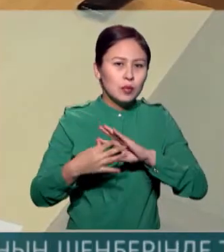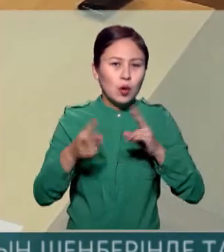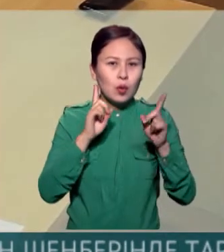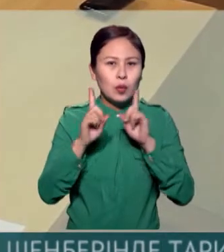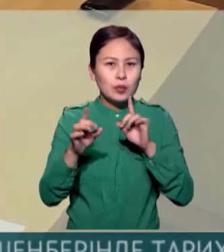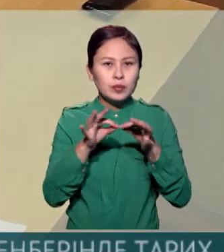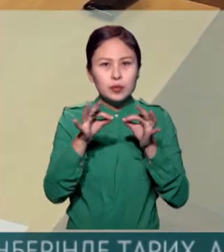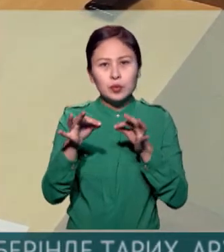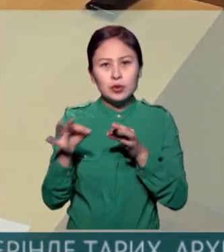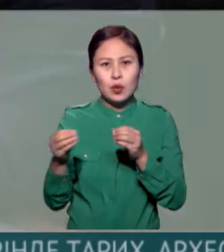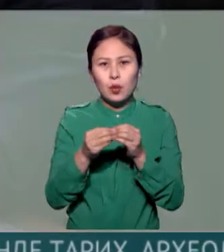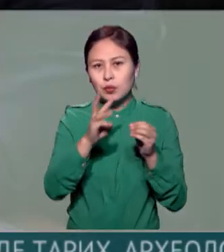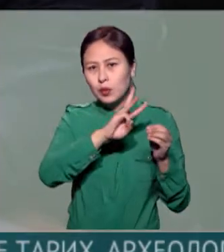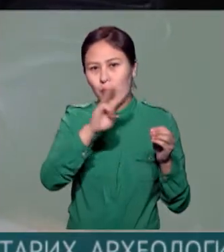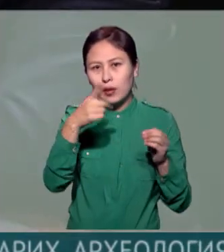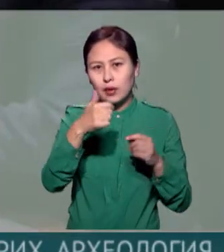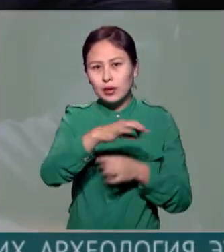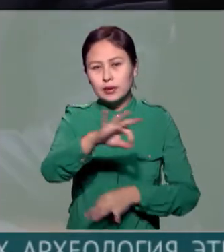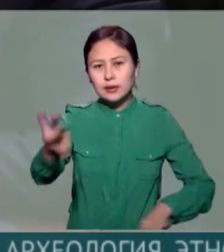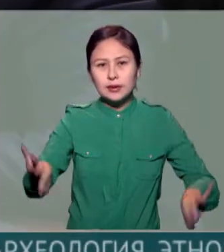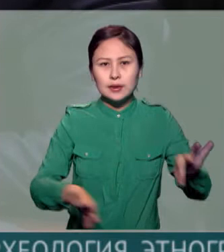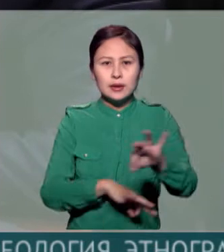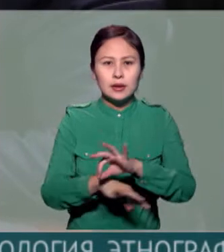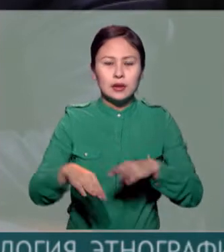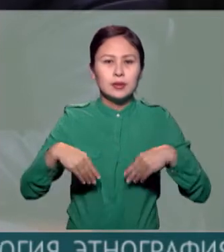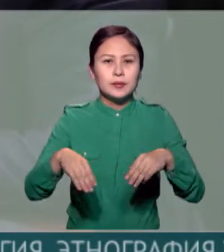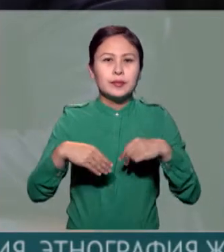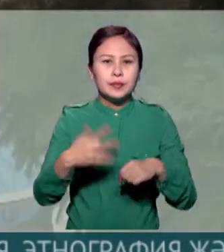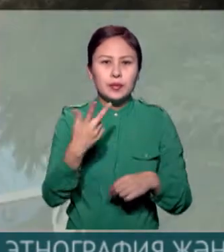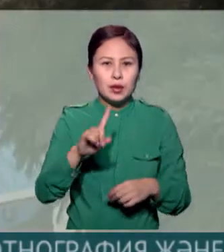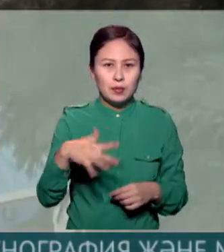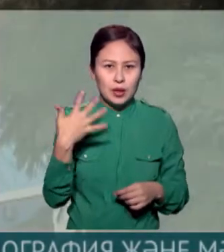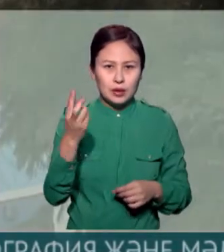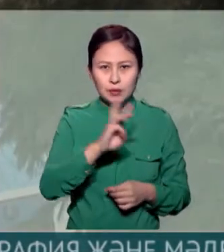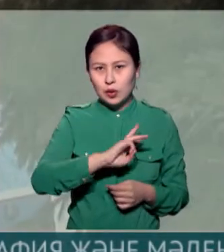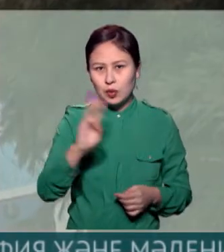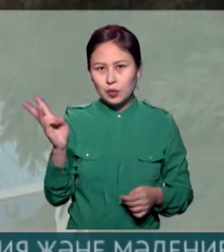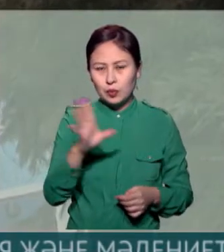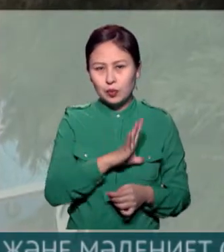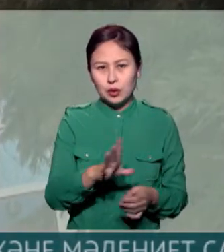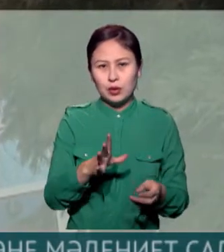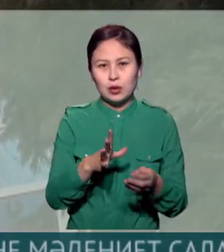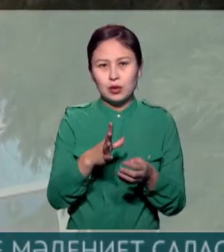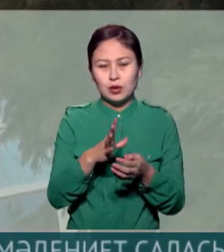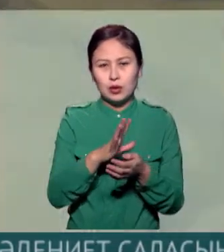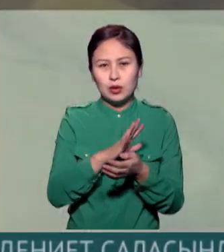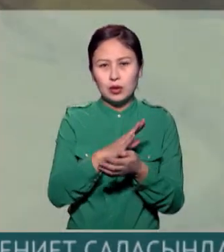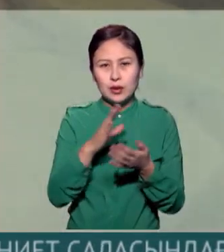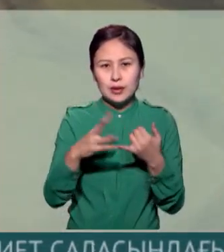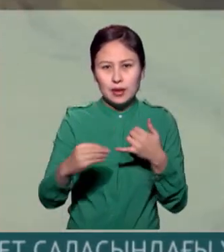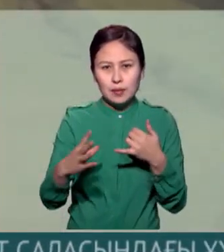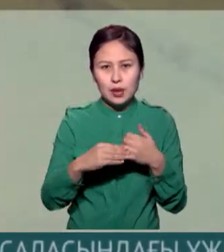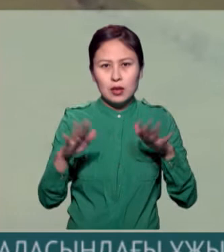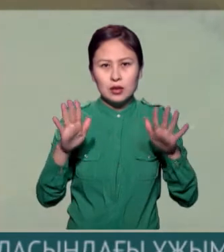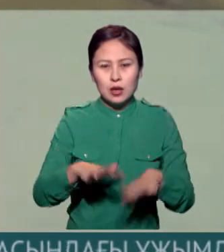талқылады. Жалпы облыста 10 миллион гектардан астам егістік және 3,5 миллион гектардай жайылымды жер бар. Соңғы 1,5